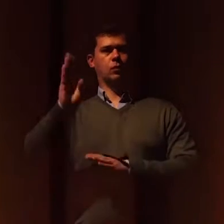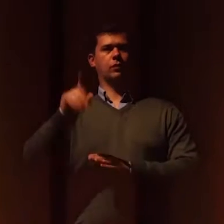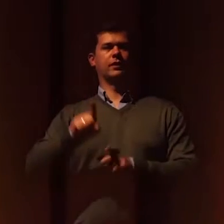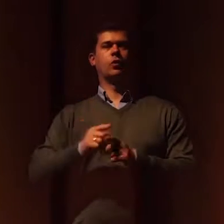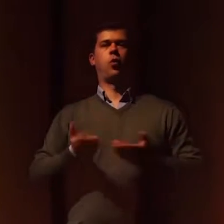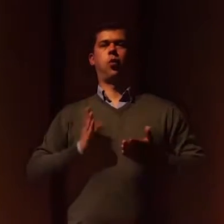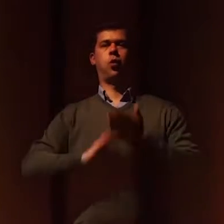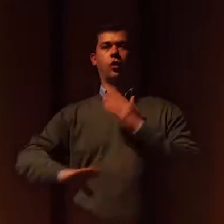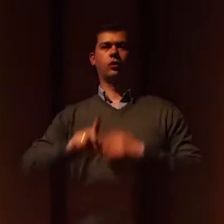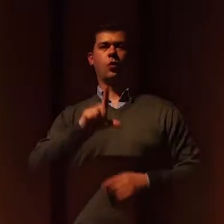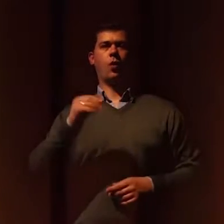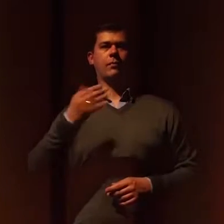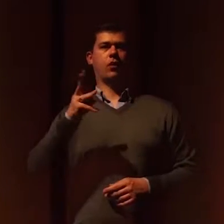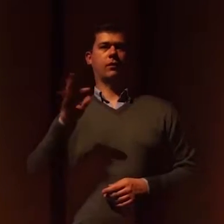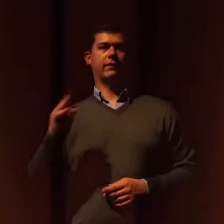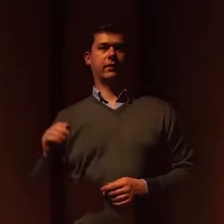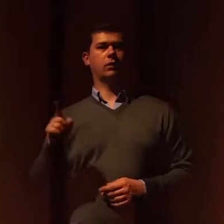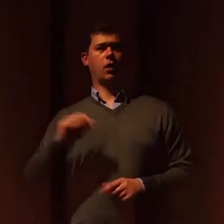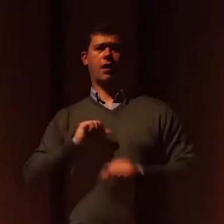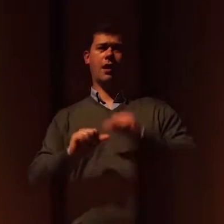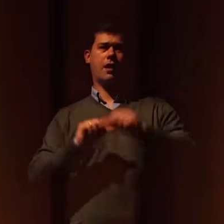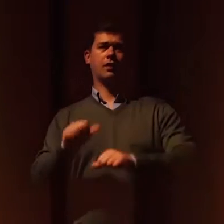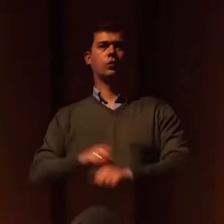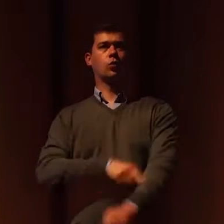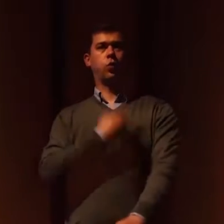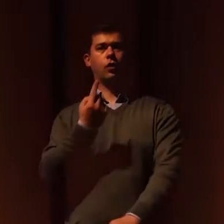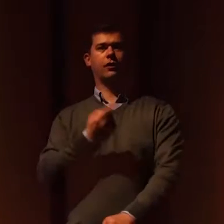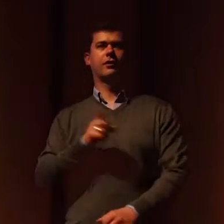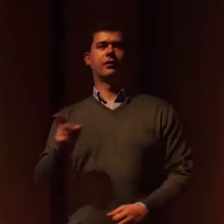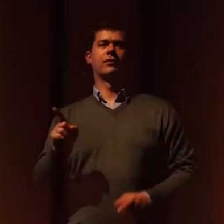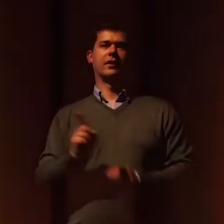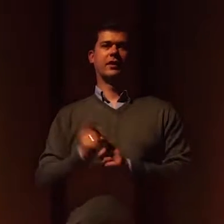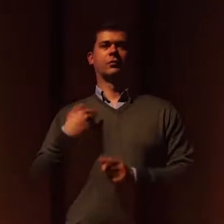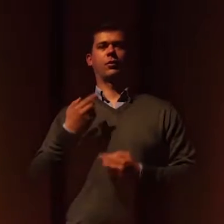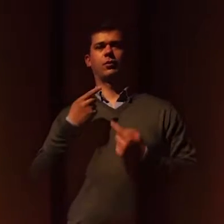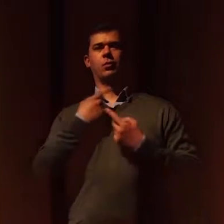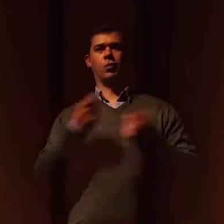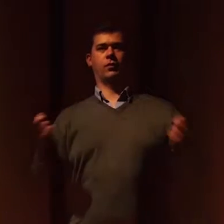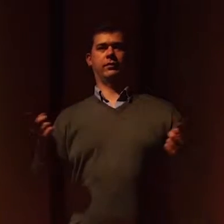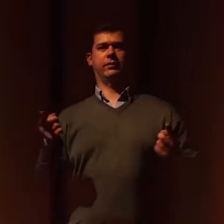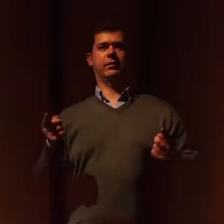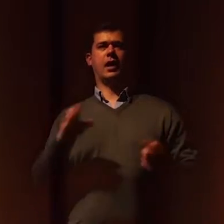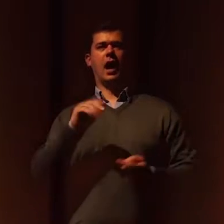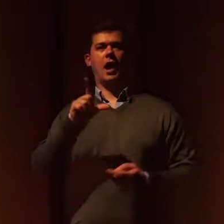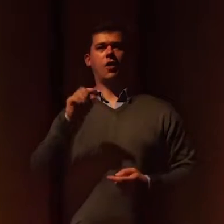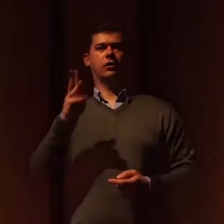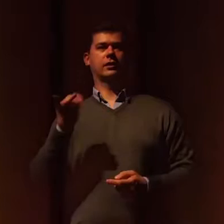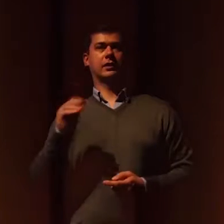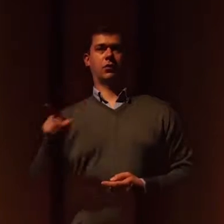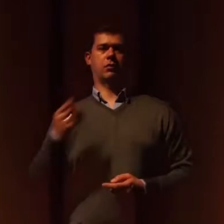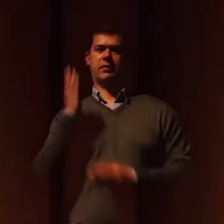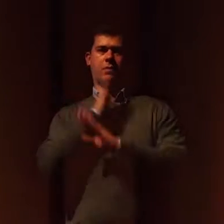urodzenie właś przez bardzo wiele lat do pewnej wystawy którą pan aloise kroch zorganizował nie było